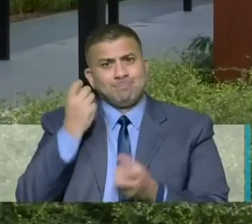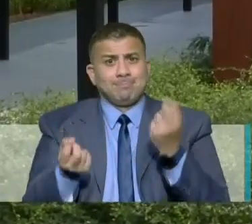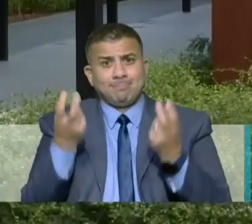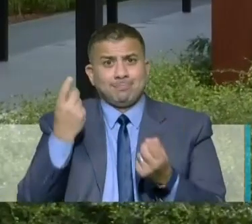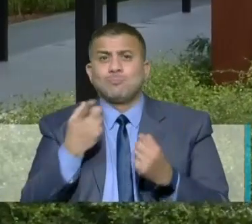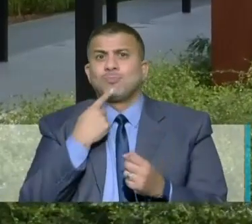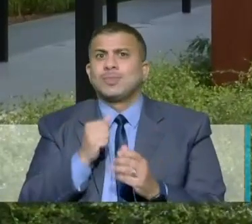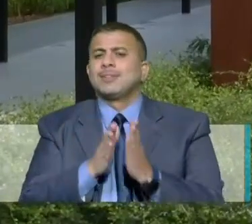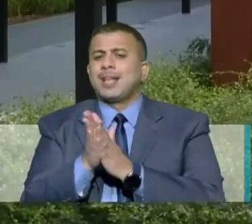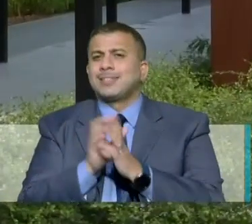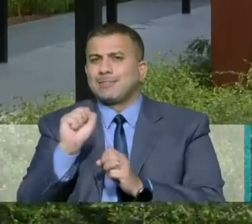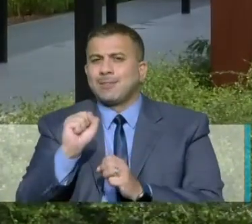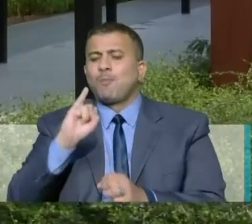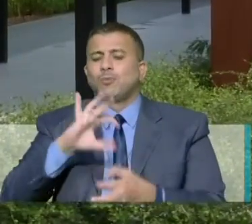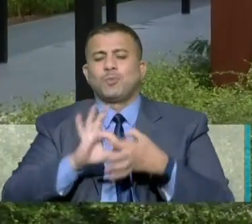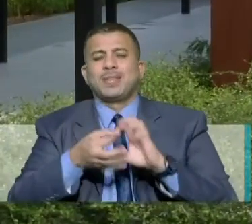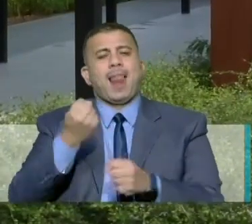سبيل تعزيز منظومه العمل